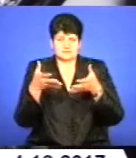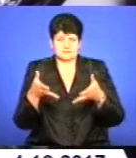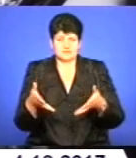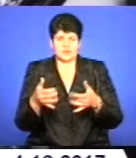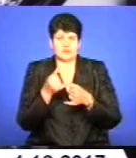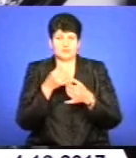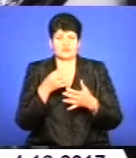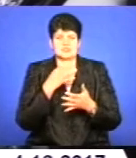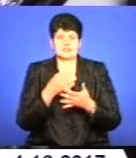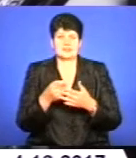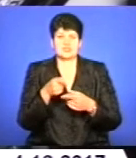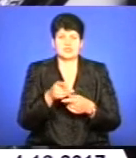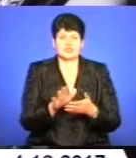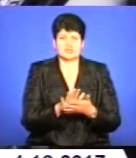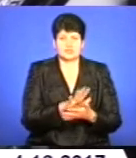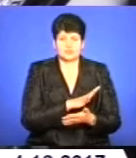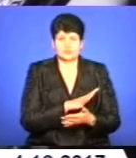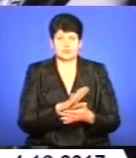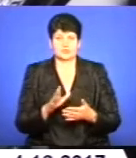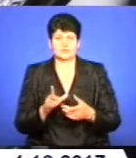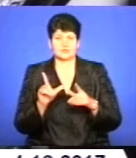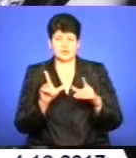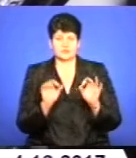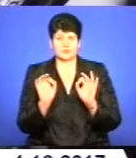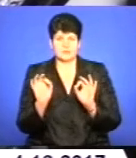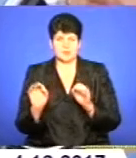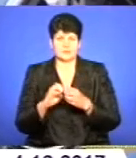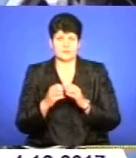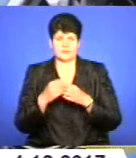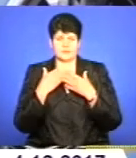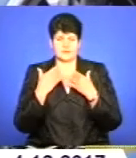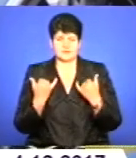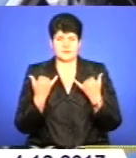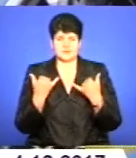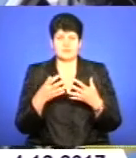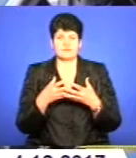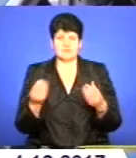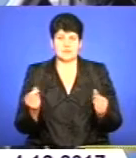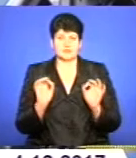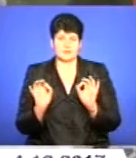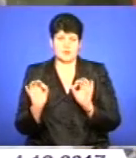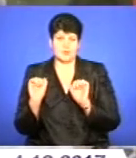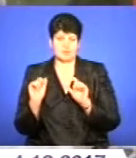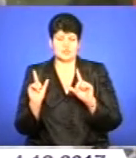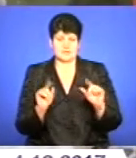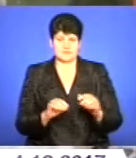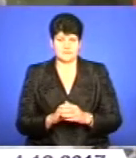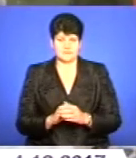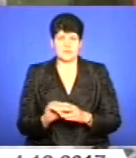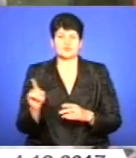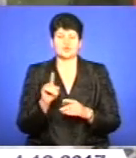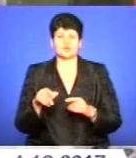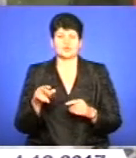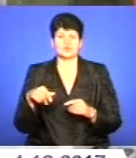Я не можу сказати, чи її чистили, чи ні. Ну, доїхав нормально, ніяких претензій немає. Зараз вже все, зараз нормально, зараз можна їздити. Щодо тротуарів